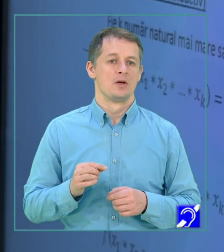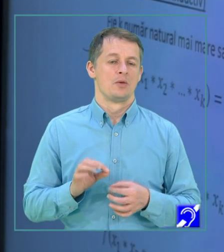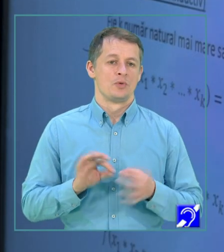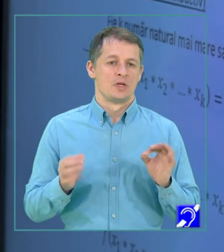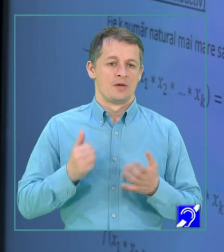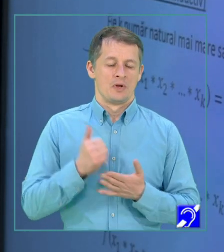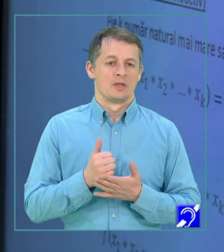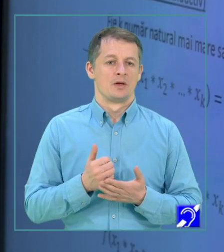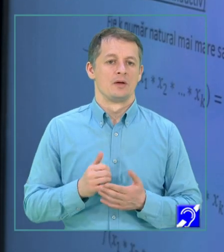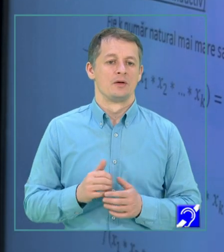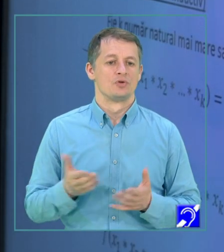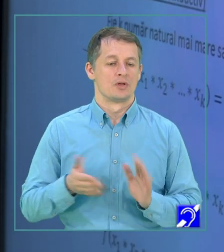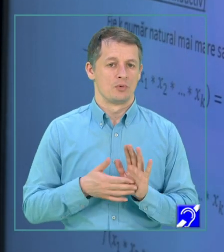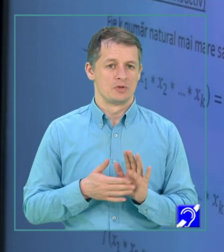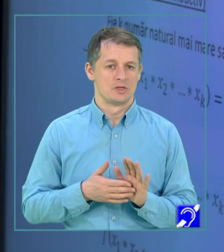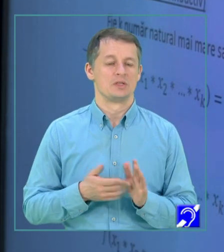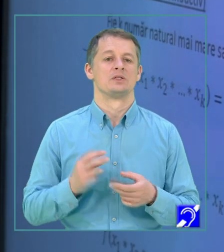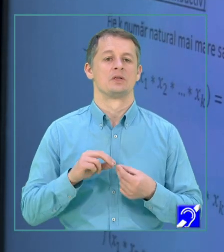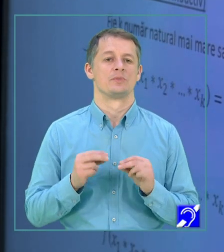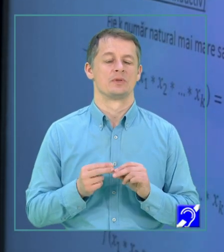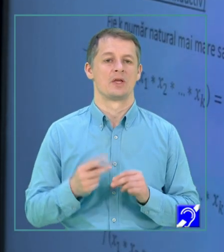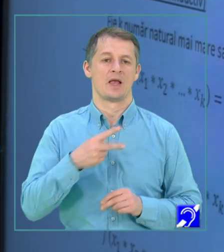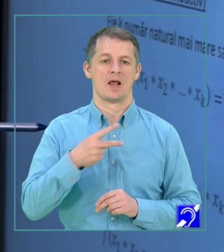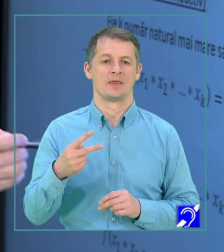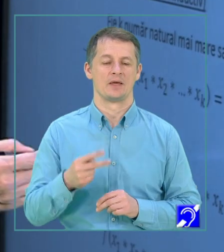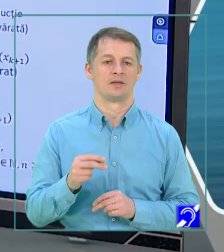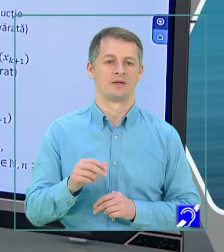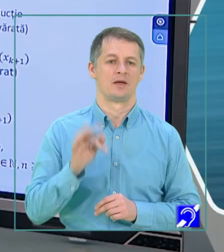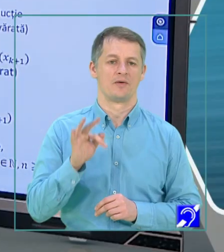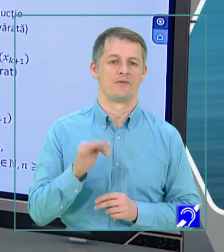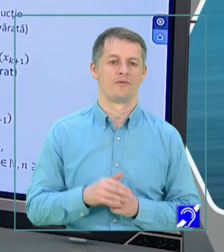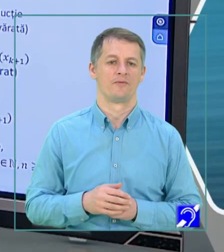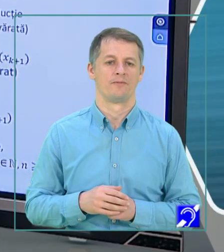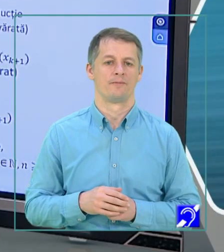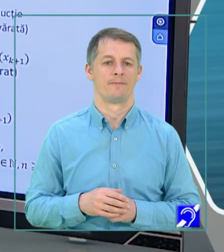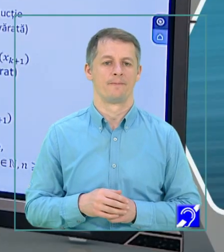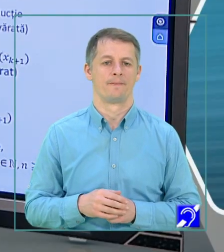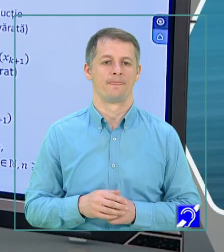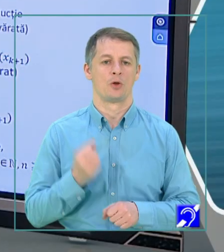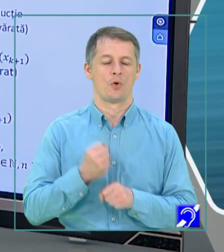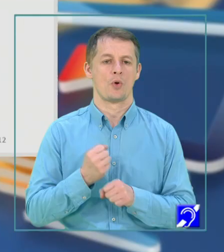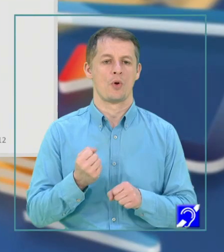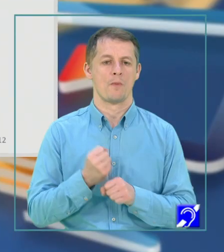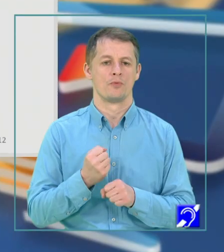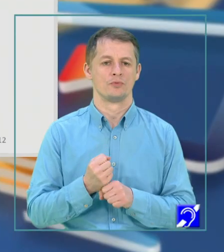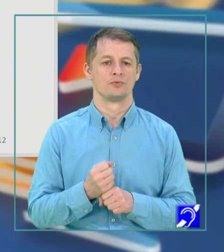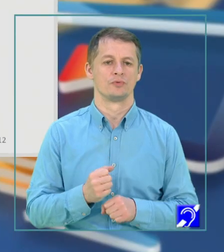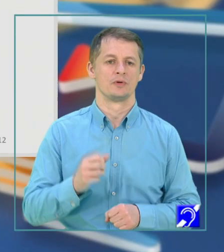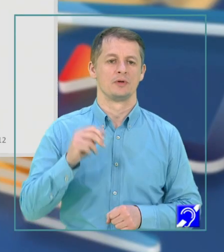care trebuie demonstrat, înseamnă să demonstrăm egalitatea lui F de compusul de K plus 1